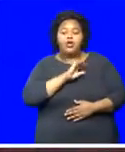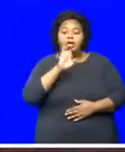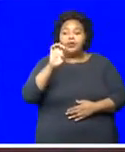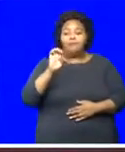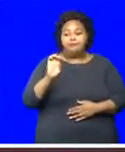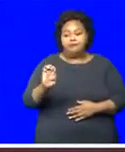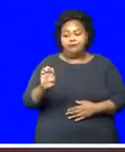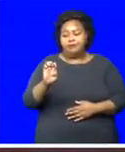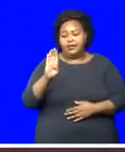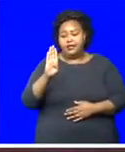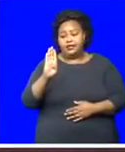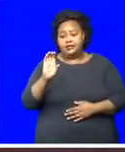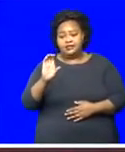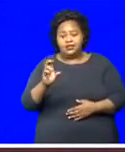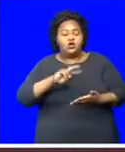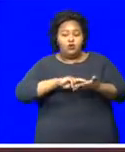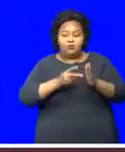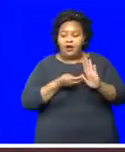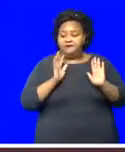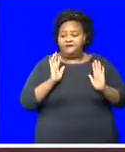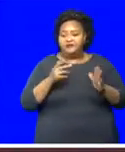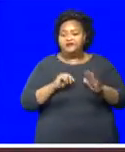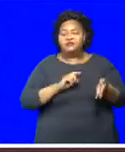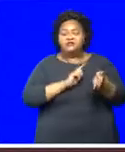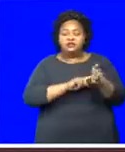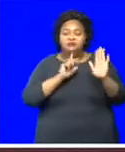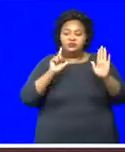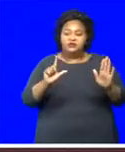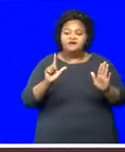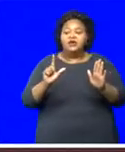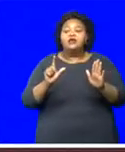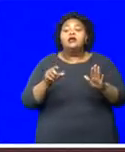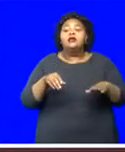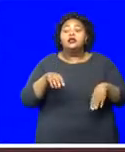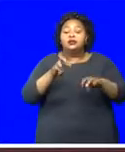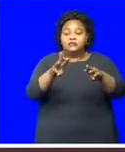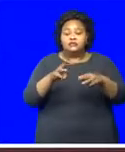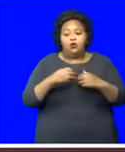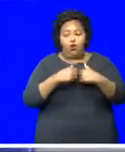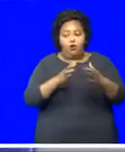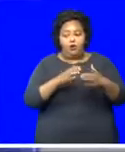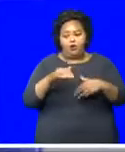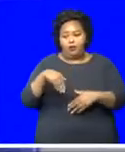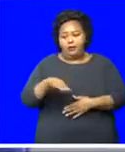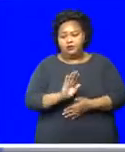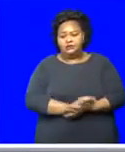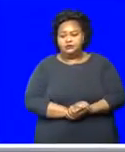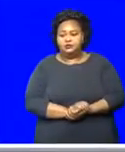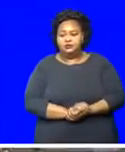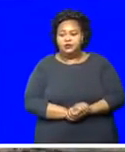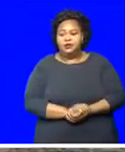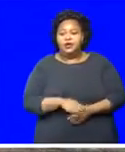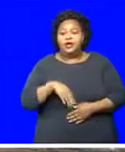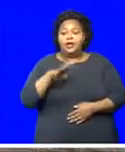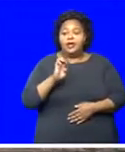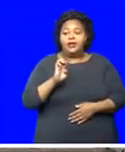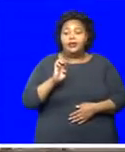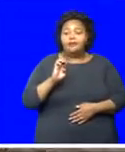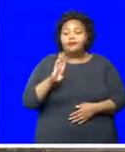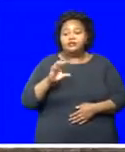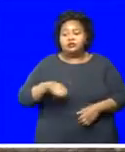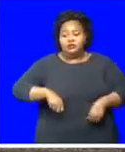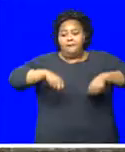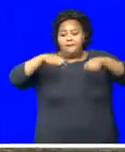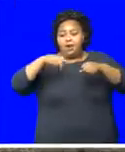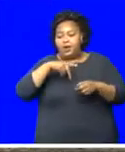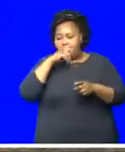Boundaries Commission EBC. Komshana walelibandla Dr. Njabu Dlamini usidvumisile sive salenkundla ngekuphuma